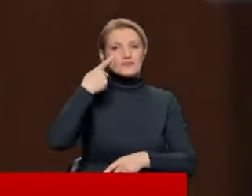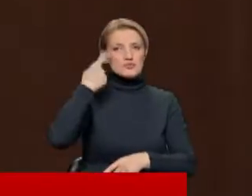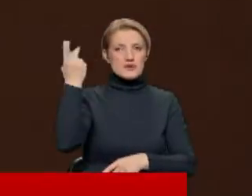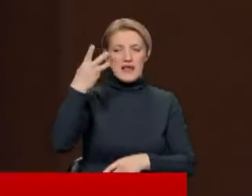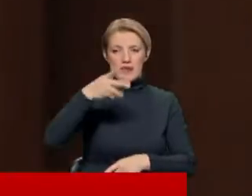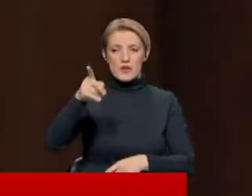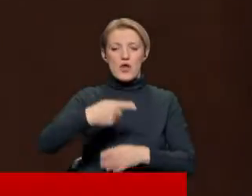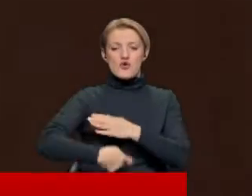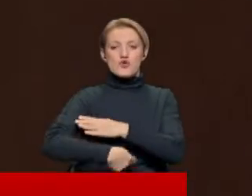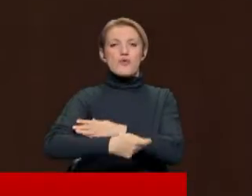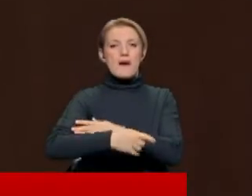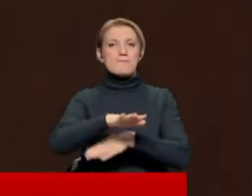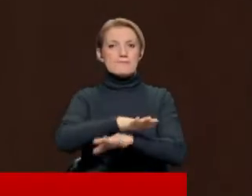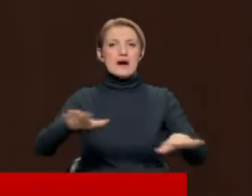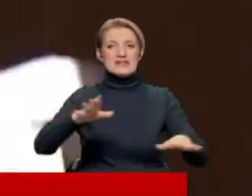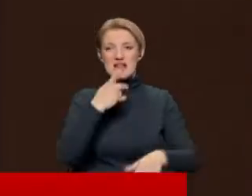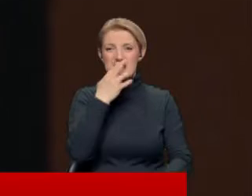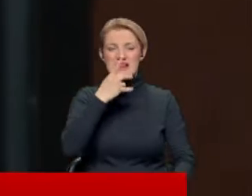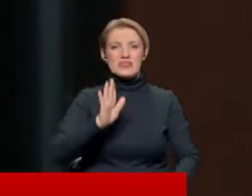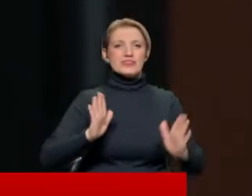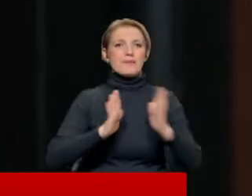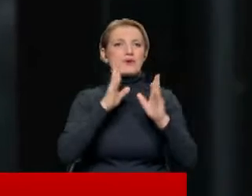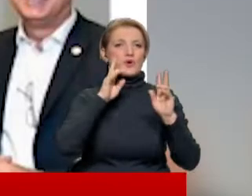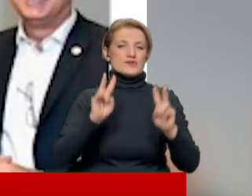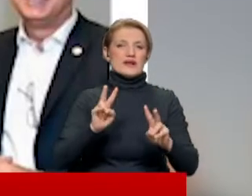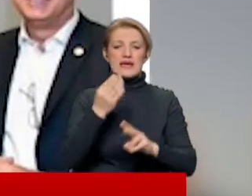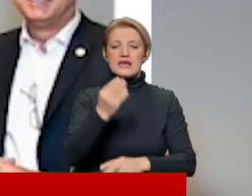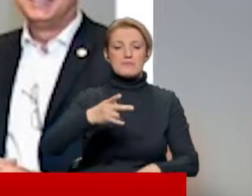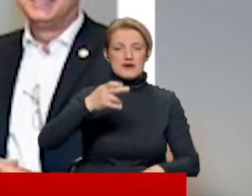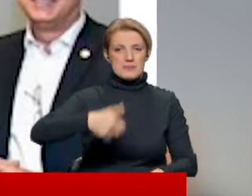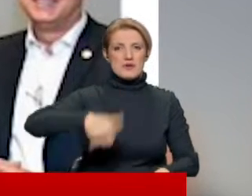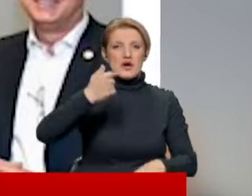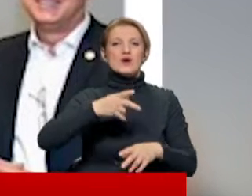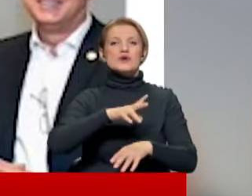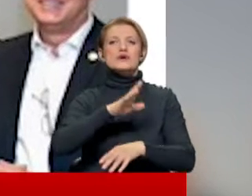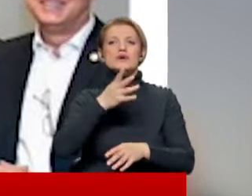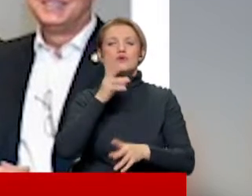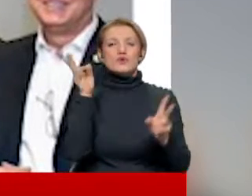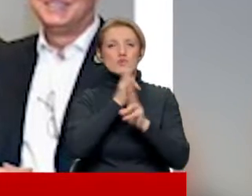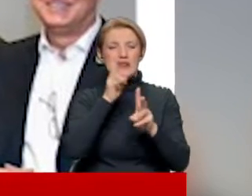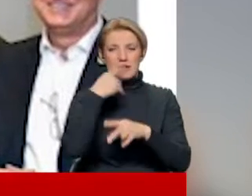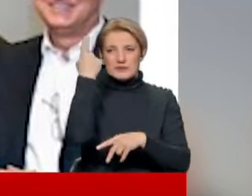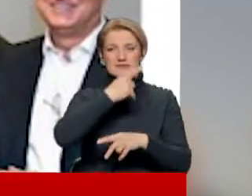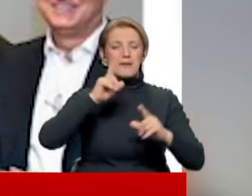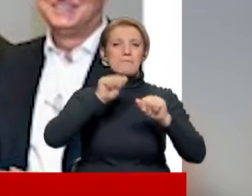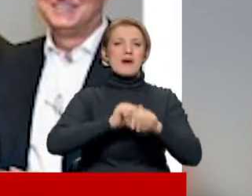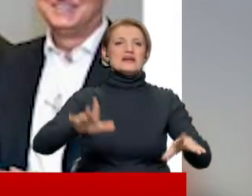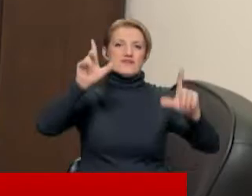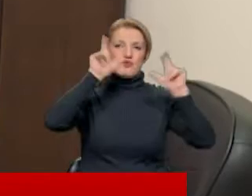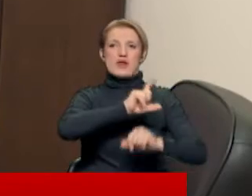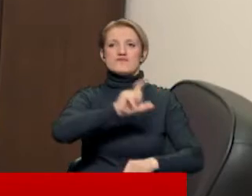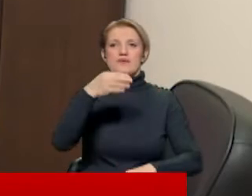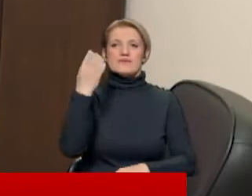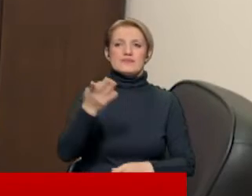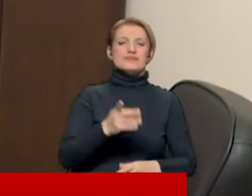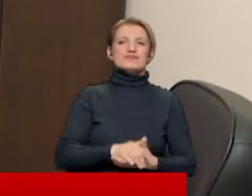Akşener'in kumar masası vurgulu sözlerine tepki göstermişti. İYİ Parti lideri kurmaylarıyla ve gülen yüzlerle paylaştığı fotoğrafla yanıt verdi.